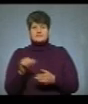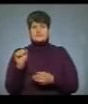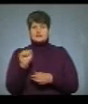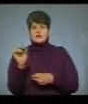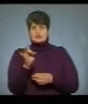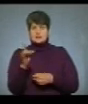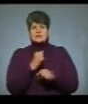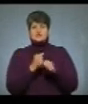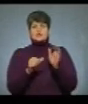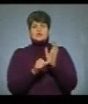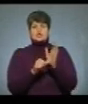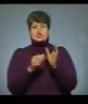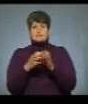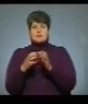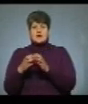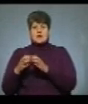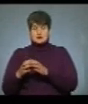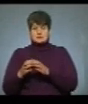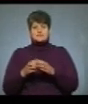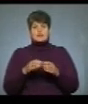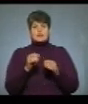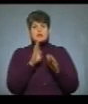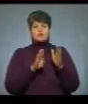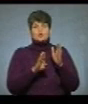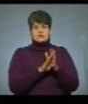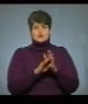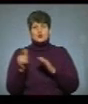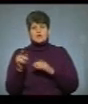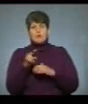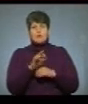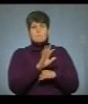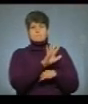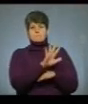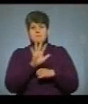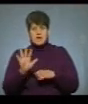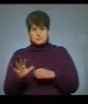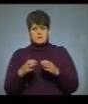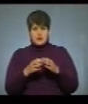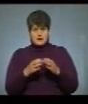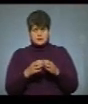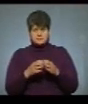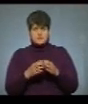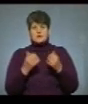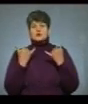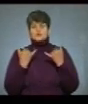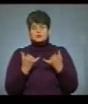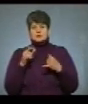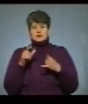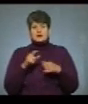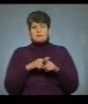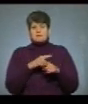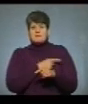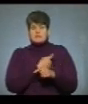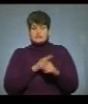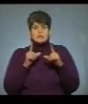районі працює 6 бригад швидкої допомоги, у Підволочиському і Гусятинському – по 5 бригад. Від сьогодні медики, які виїжджають до пацієнтів у